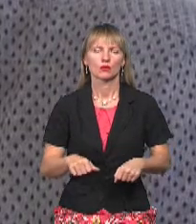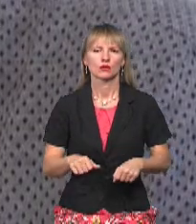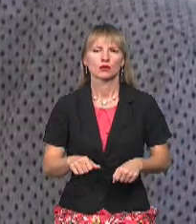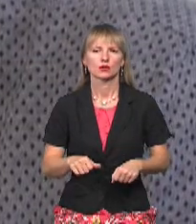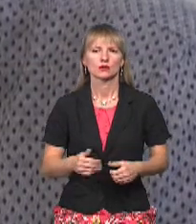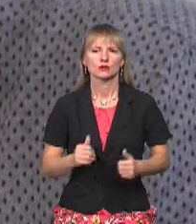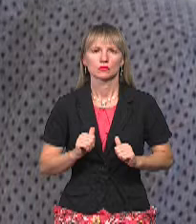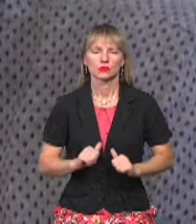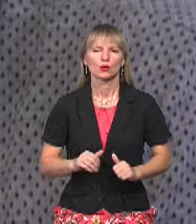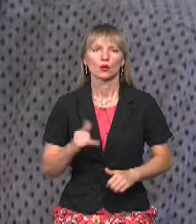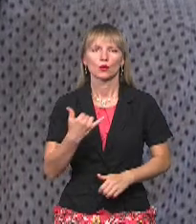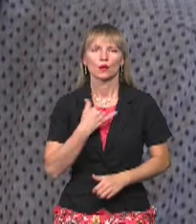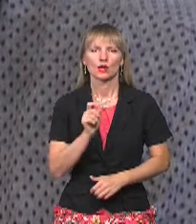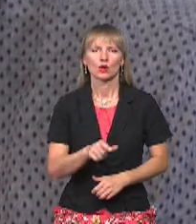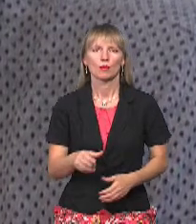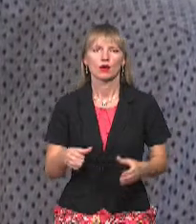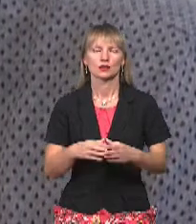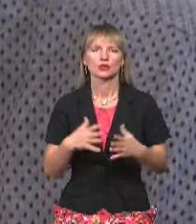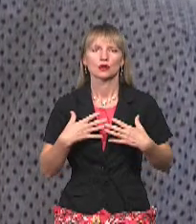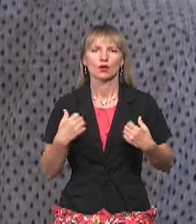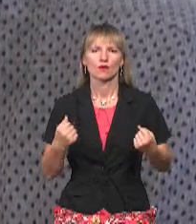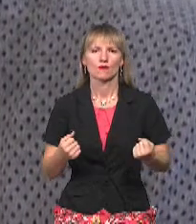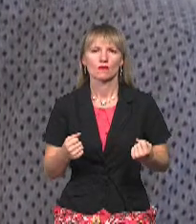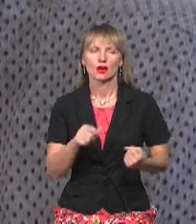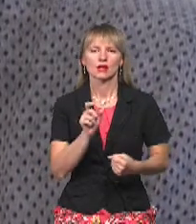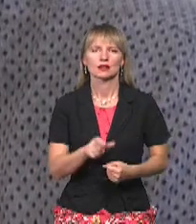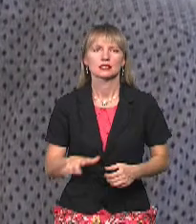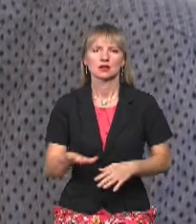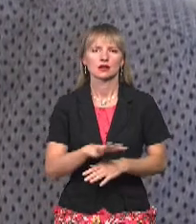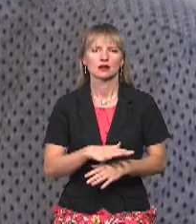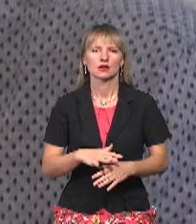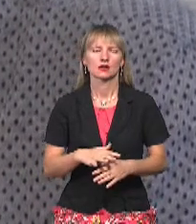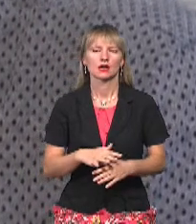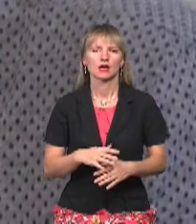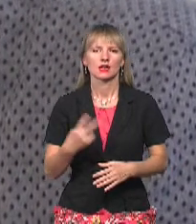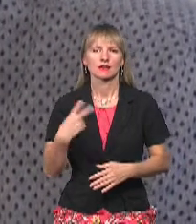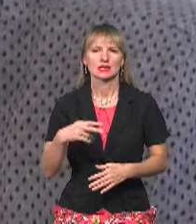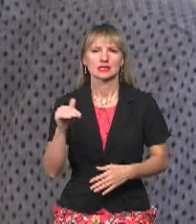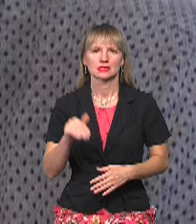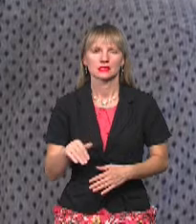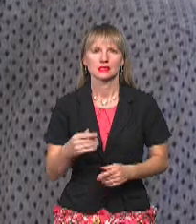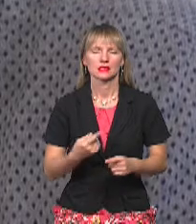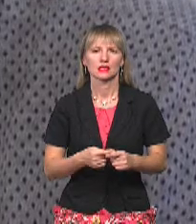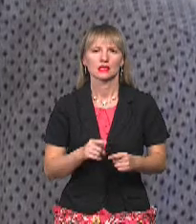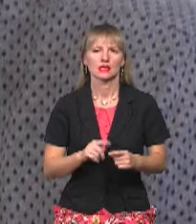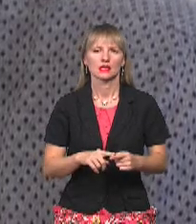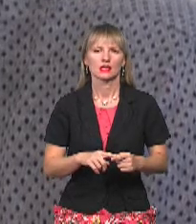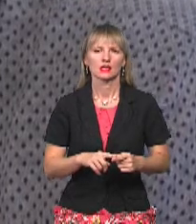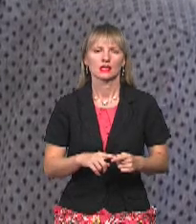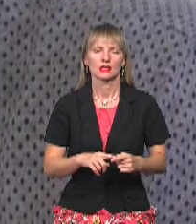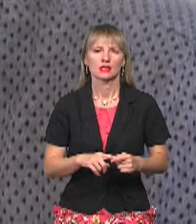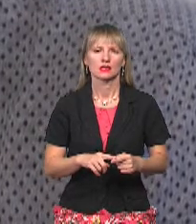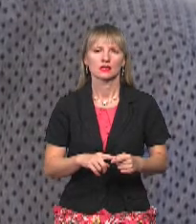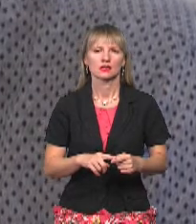нас громада здорова, а саме населення близько 20 тисяч з 9 сільських рад